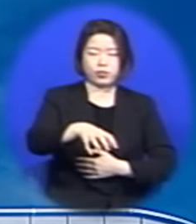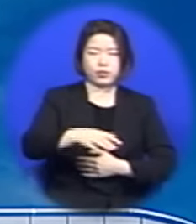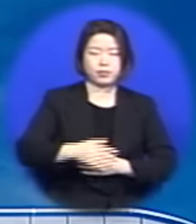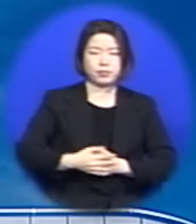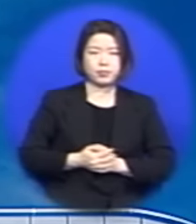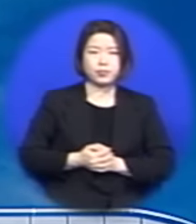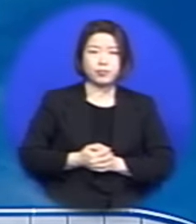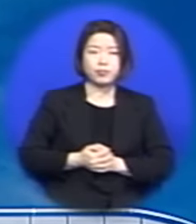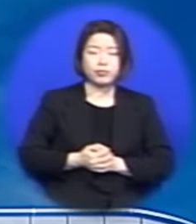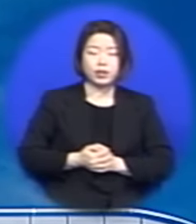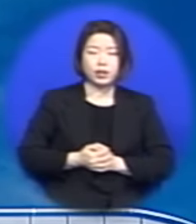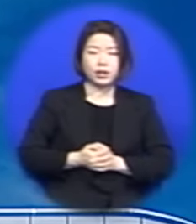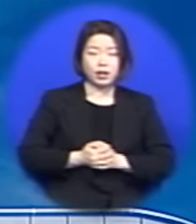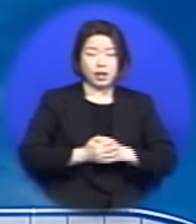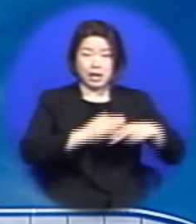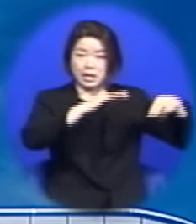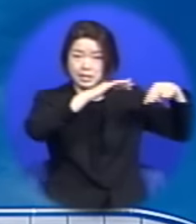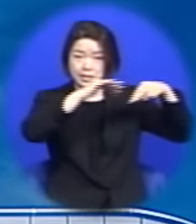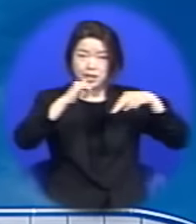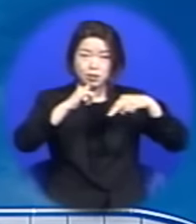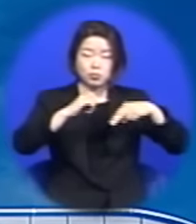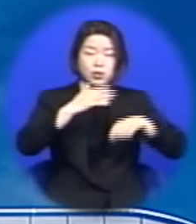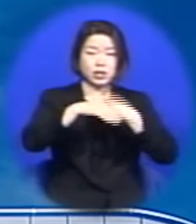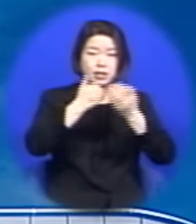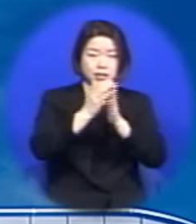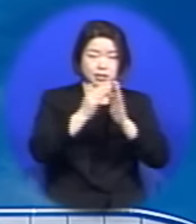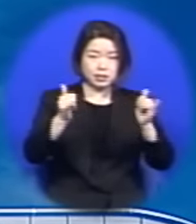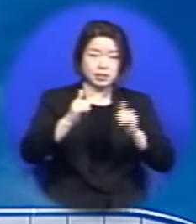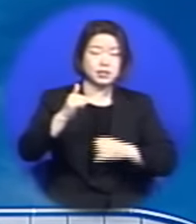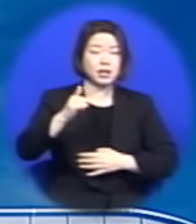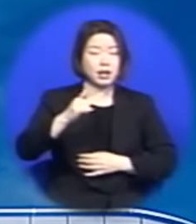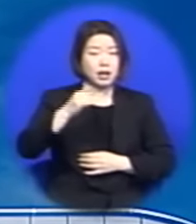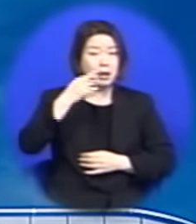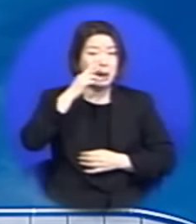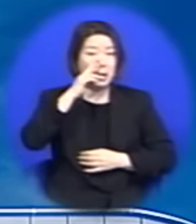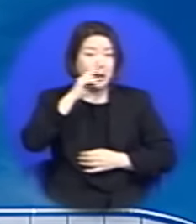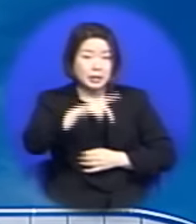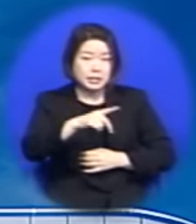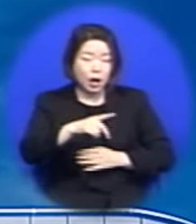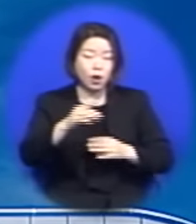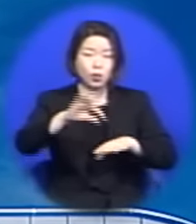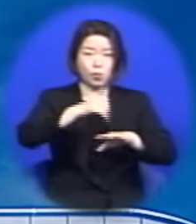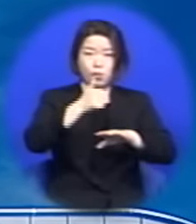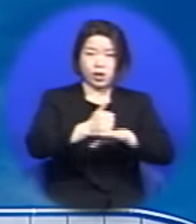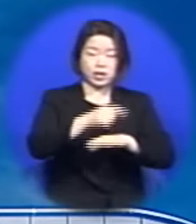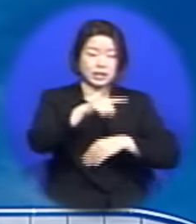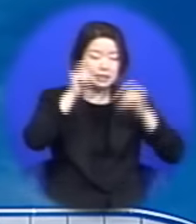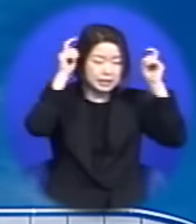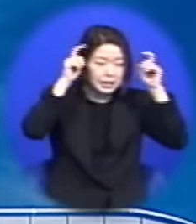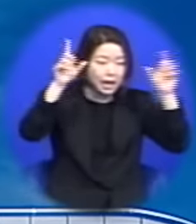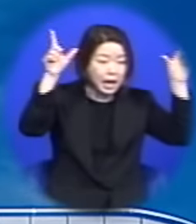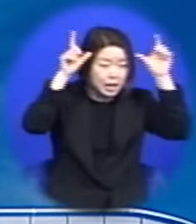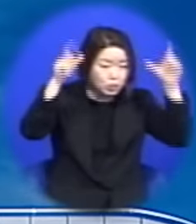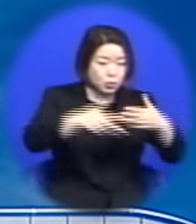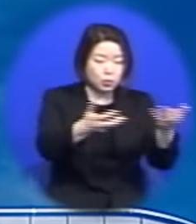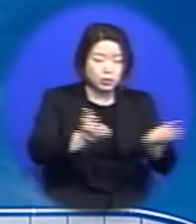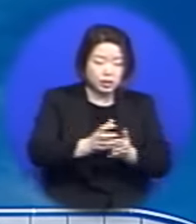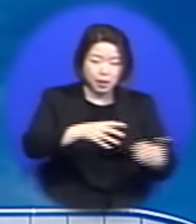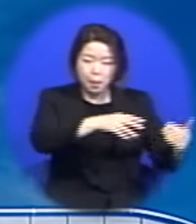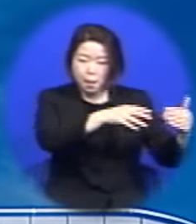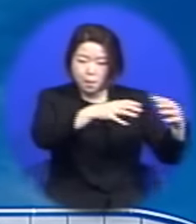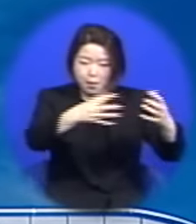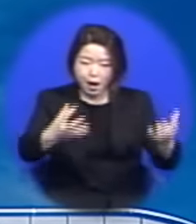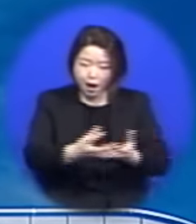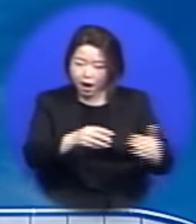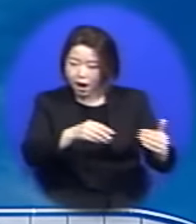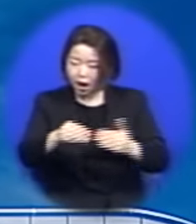겁니다 사무엘 선지자가 사울 왕에게 그 양떼 소대를 끌고 와서 하나님께 제사 드리겠다고 온